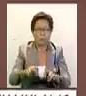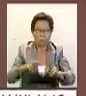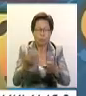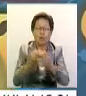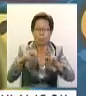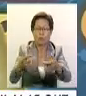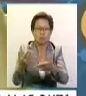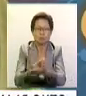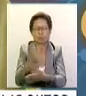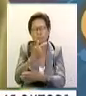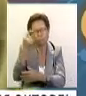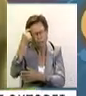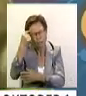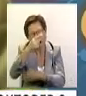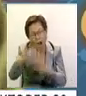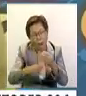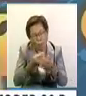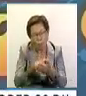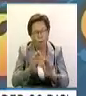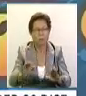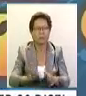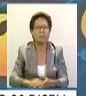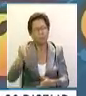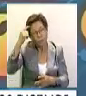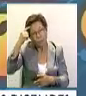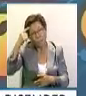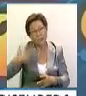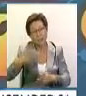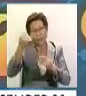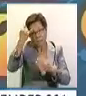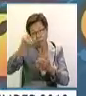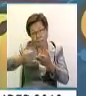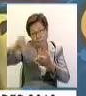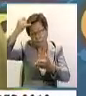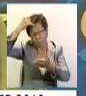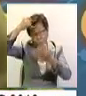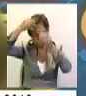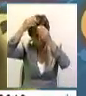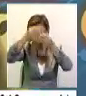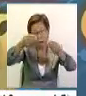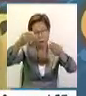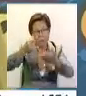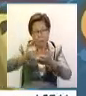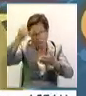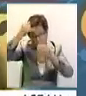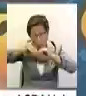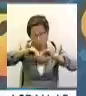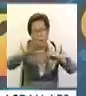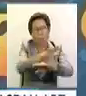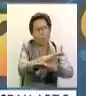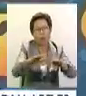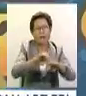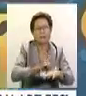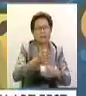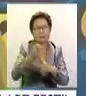ganjaran. Tapi fikirlah apa yang ilmu yang kita nak sampaikan pada yang non-Muslim ataupun yang